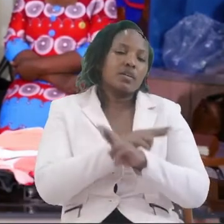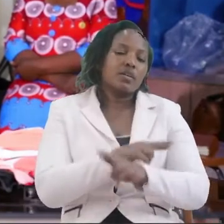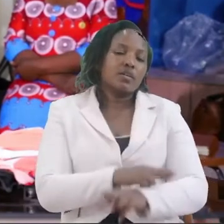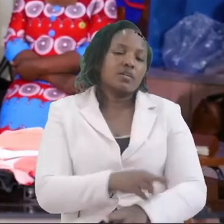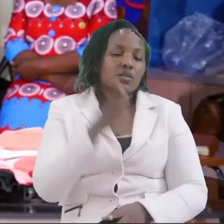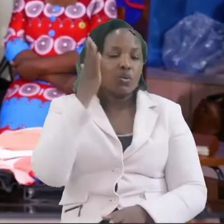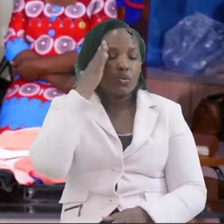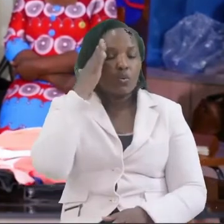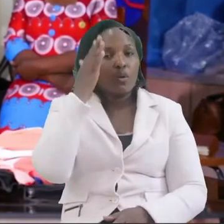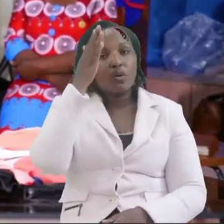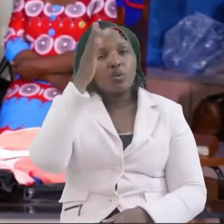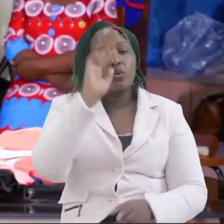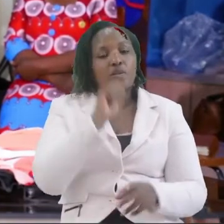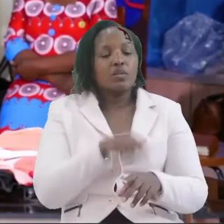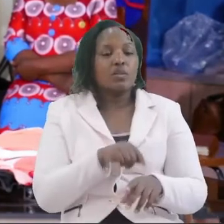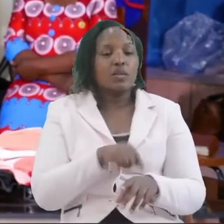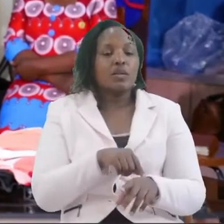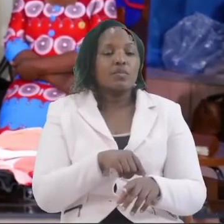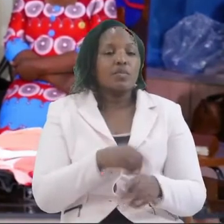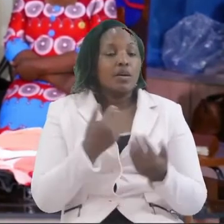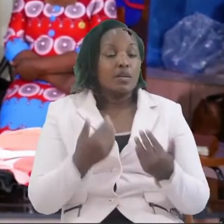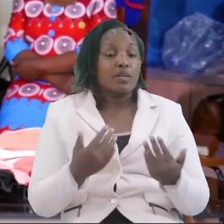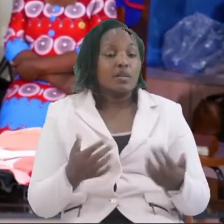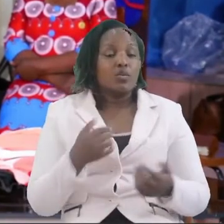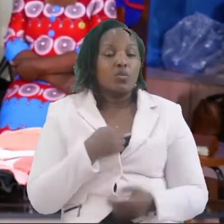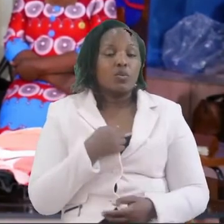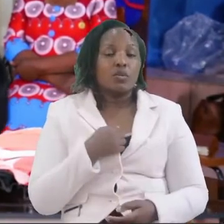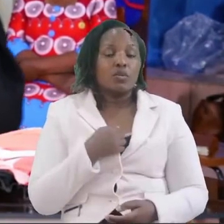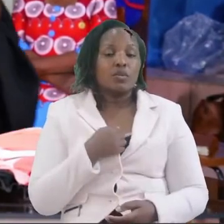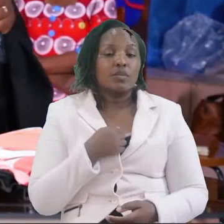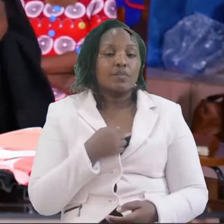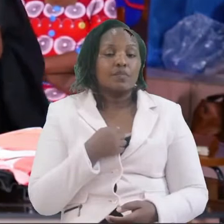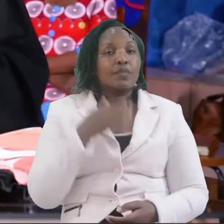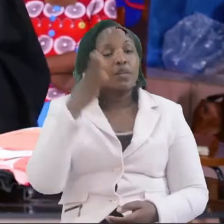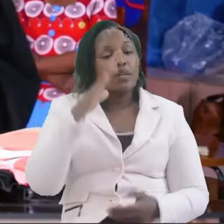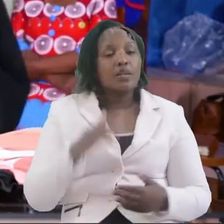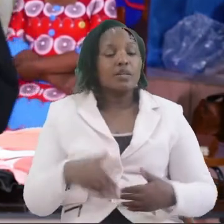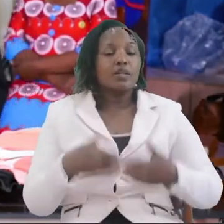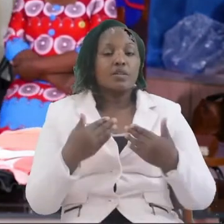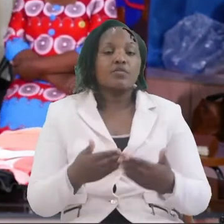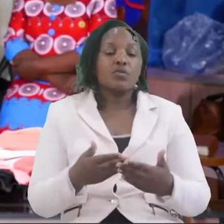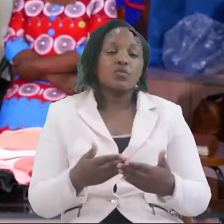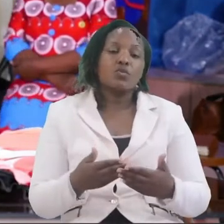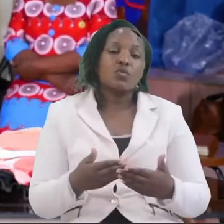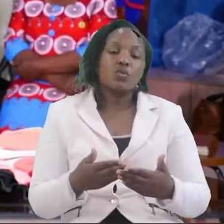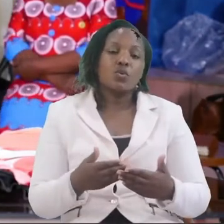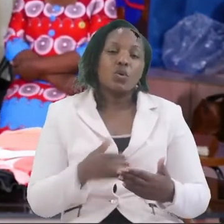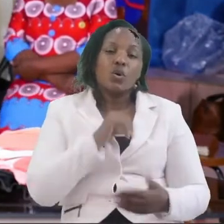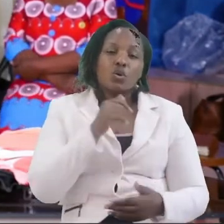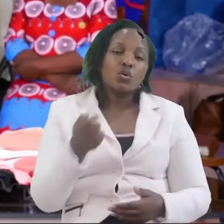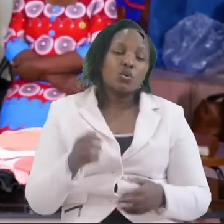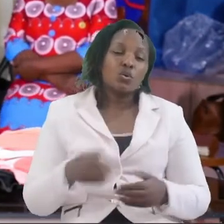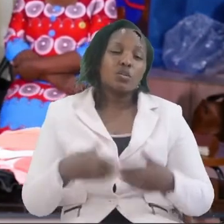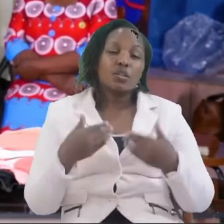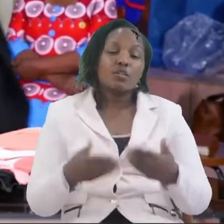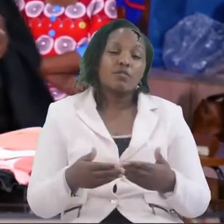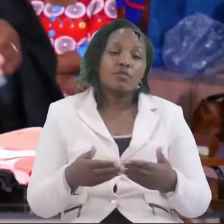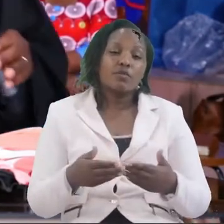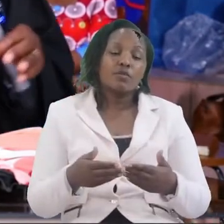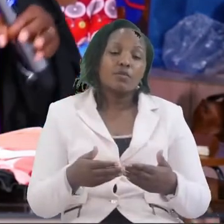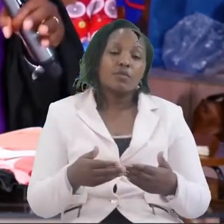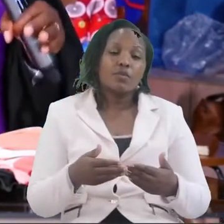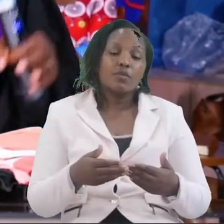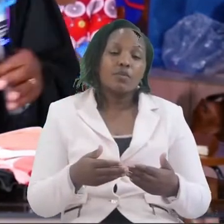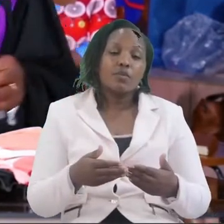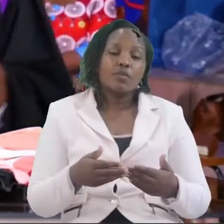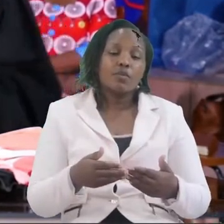wakati wake yale mambo tunayoyahitaji yeye atayaleta, na yale atayaleta ni kwa sababu ya